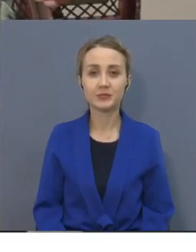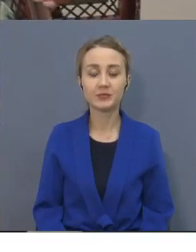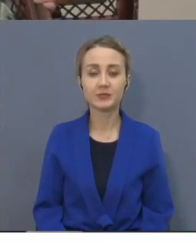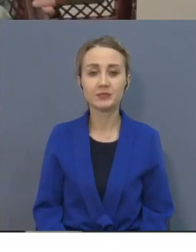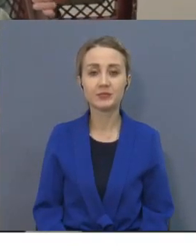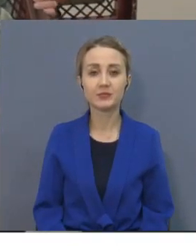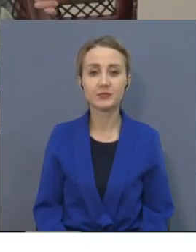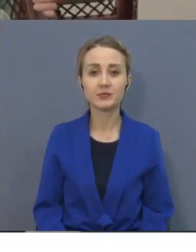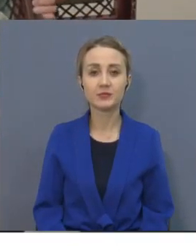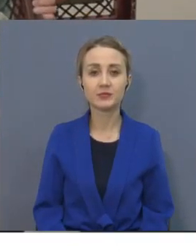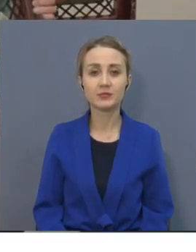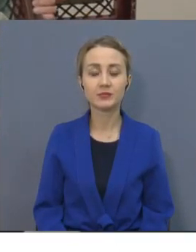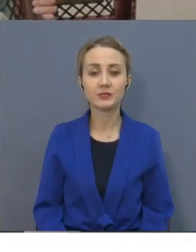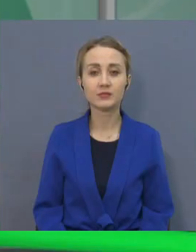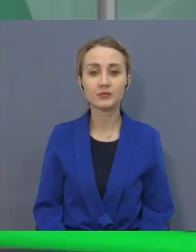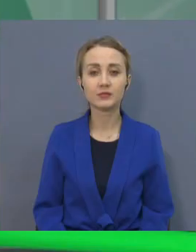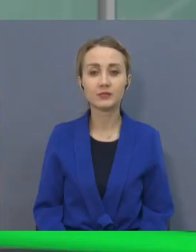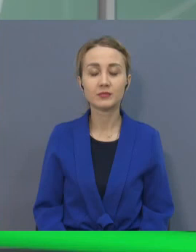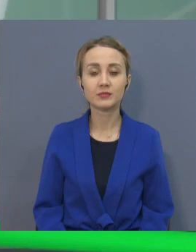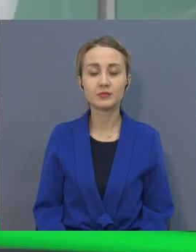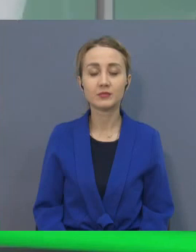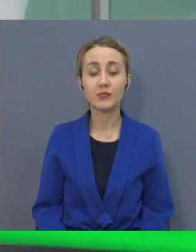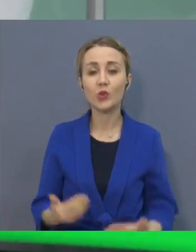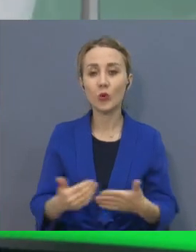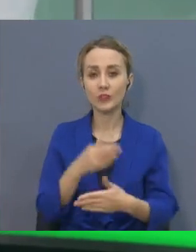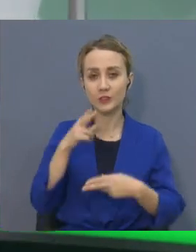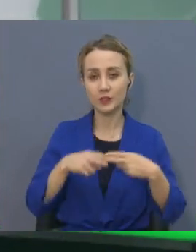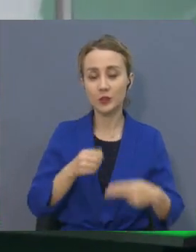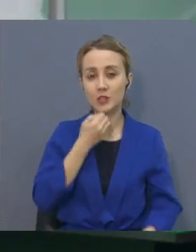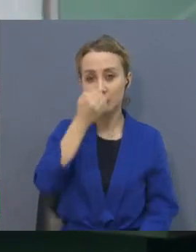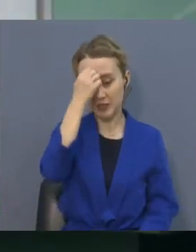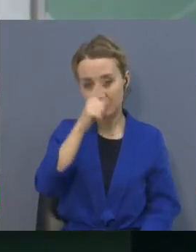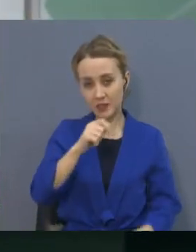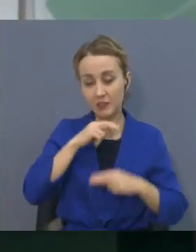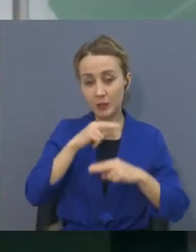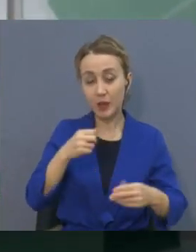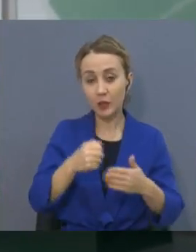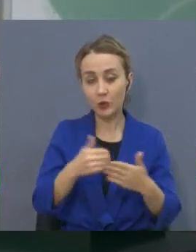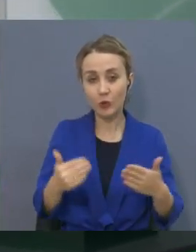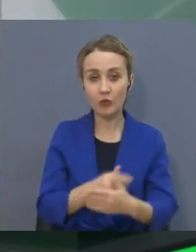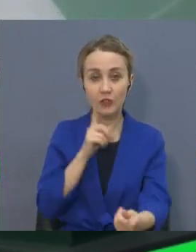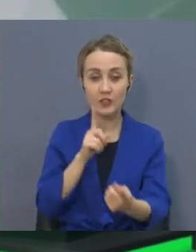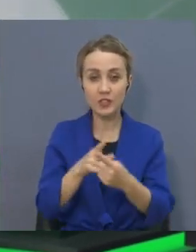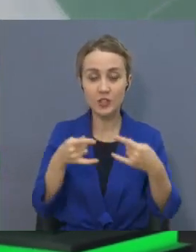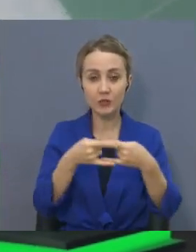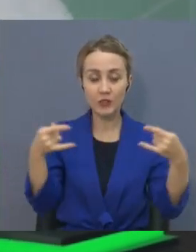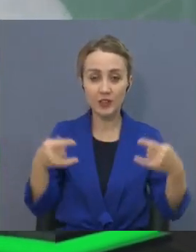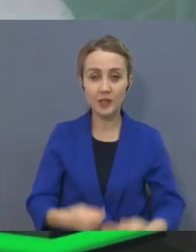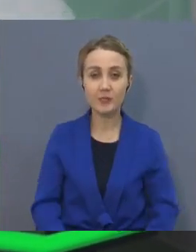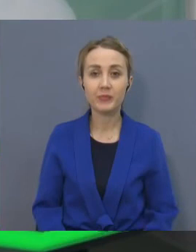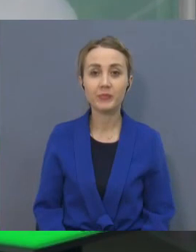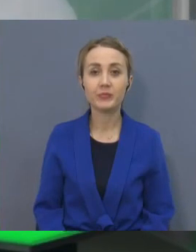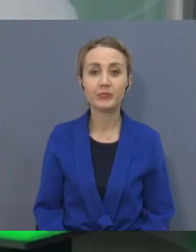Балтаев, Кокшахпарат. Это были все новости к данному часу. С вами был Абай Кокимбек, сурдоперевод Любовь Сенченко.